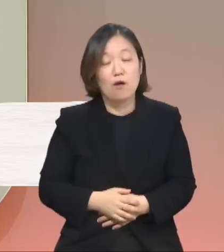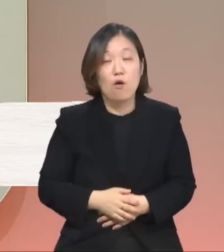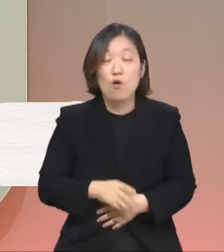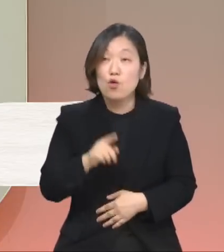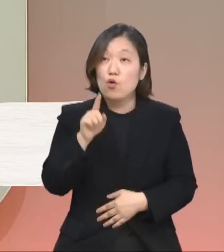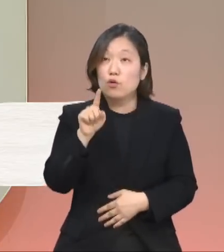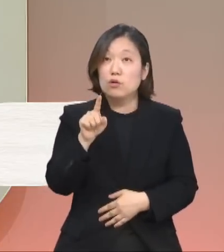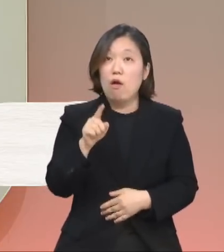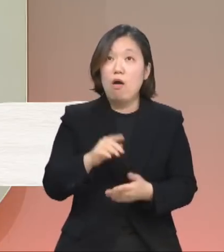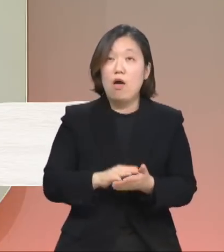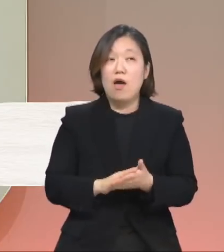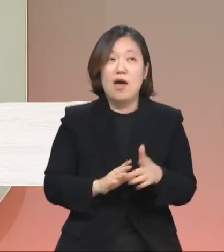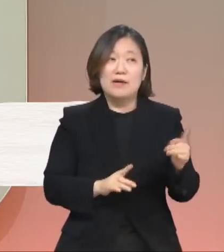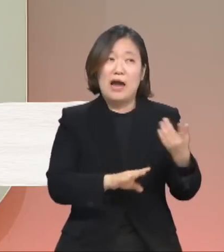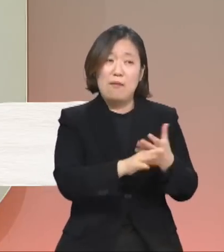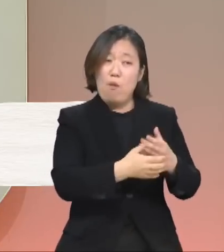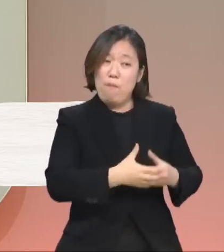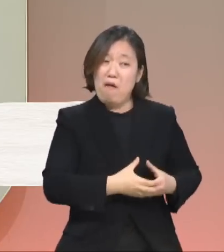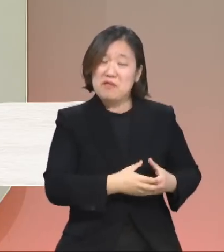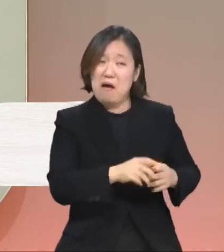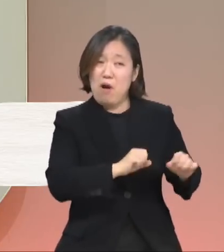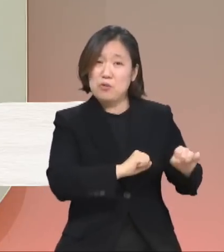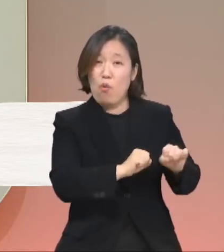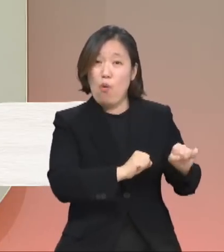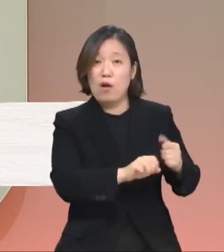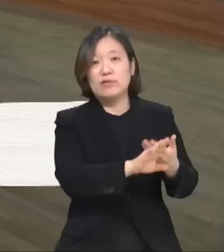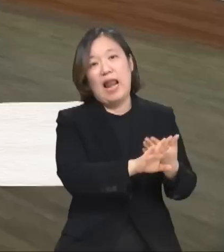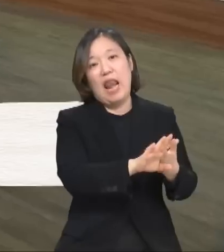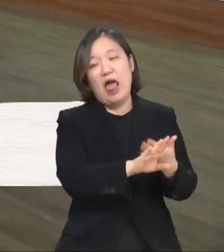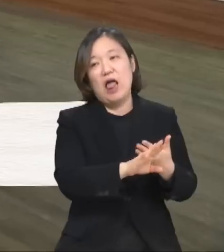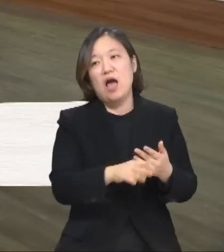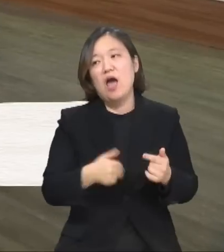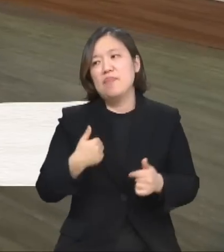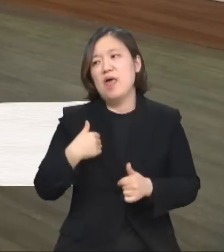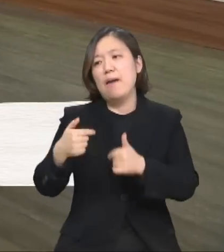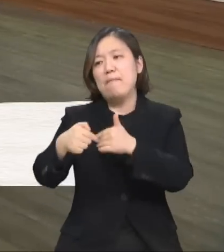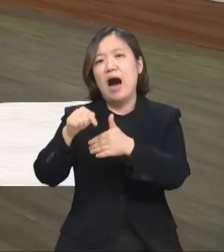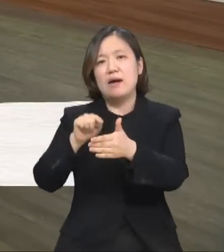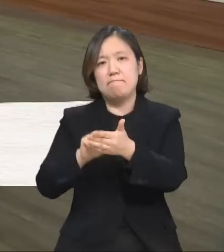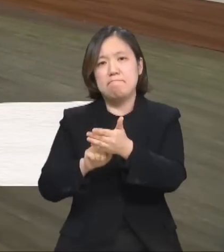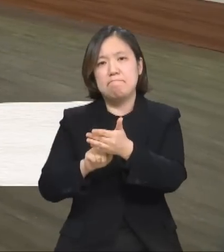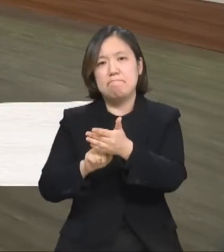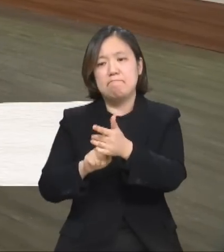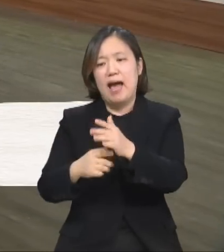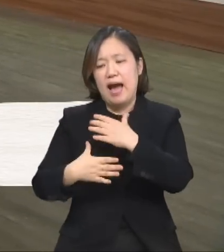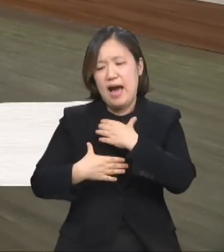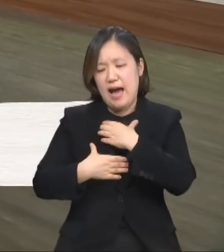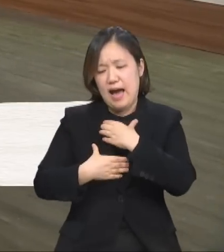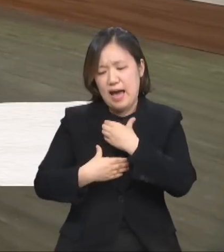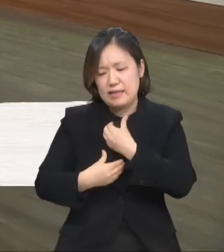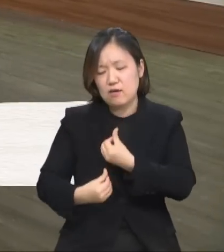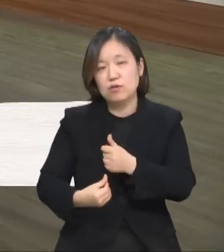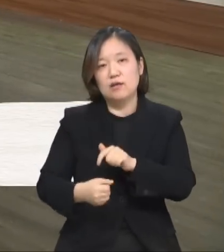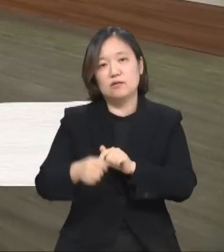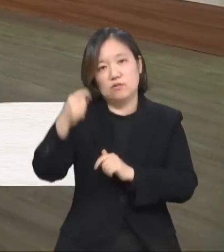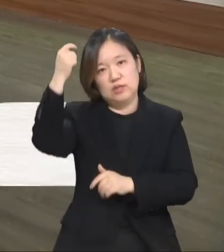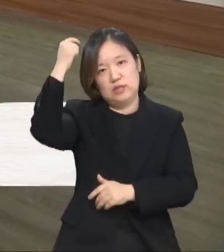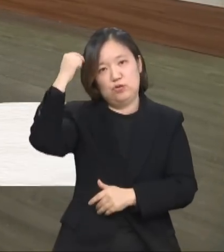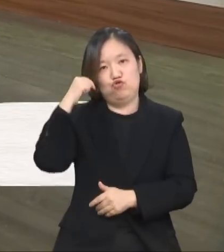그러자 다른 명상들과는 다르게 마음이 빠르게 안정되는 걸 느꼈습니다